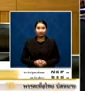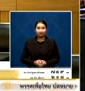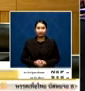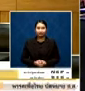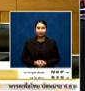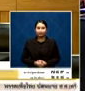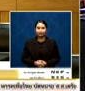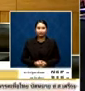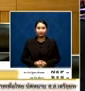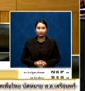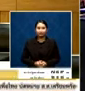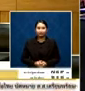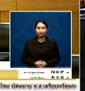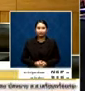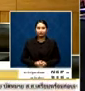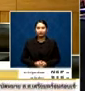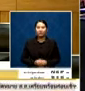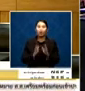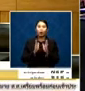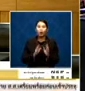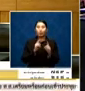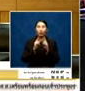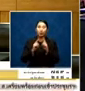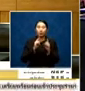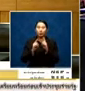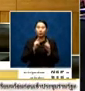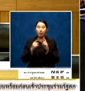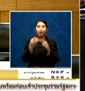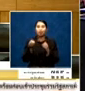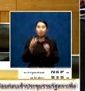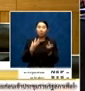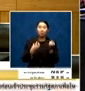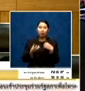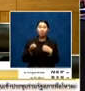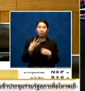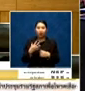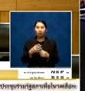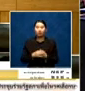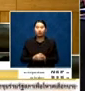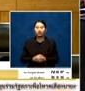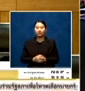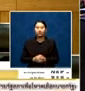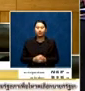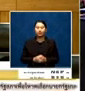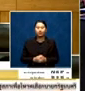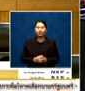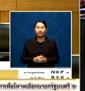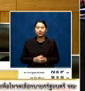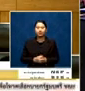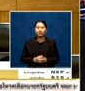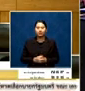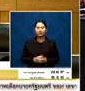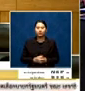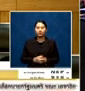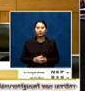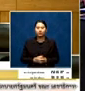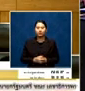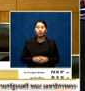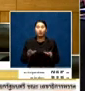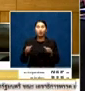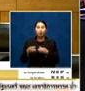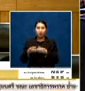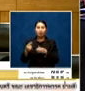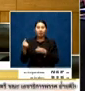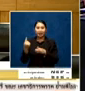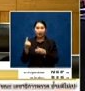าดาไทยเศรษฐ์นะคุณประพันธ์คุณมีแล้วก็การชี้แจงของคุณพิธาลิ้มเจริญรัตน์และคุณชัยธวัฒน์ตุลาธนซึ่งพูดน่าสนใจมาก โอ้ชัยธวัฒน์พูดดีมาก ครับ